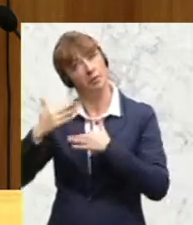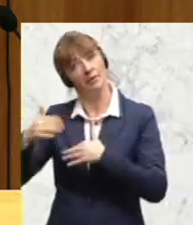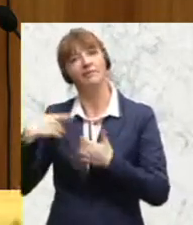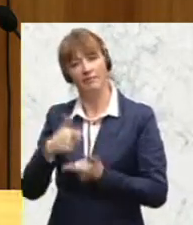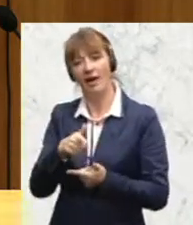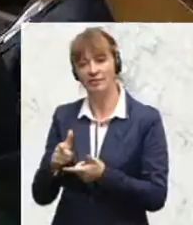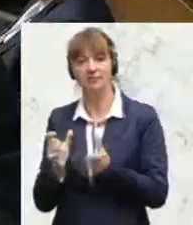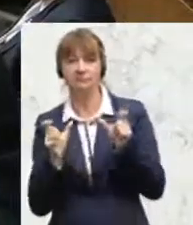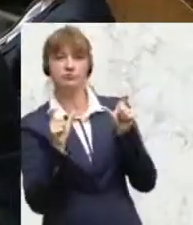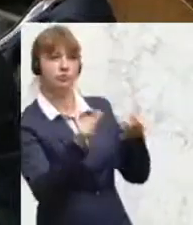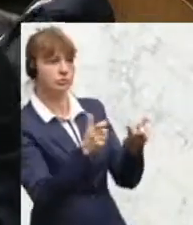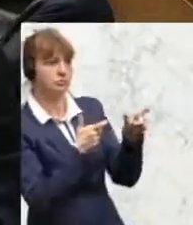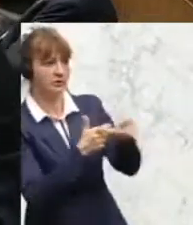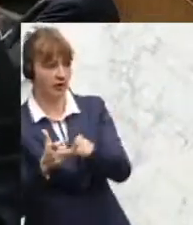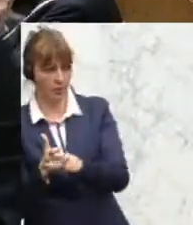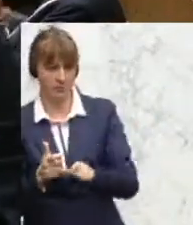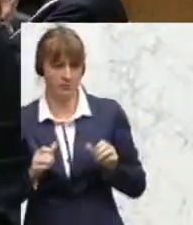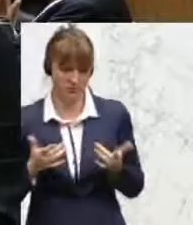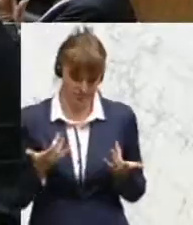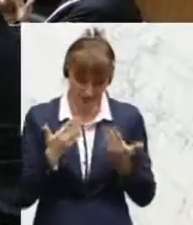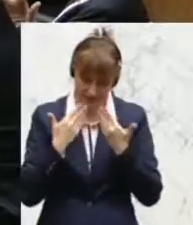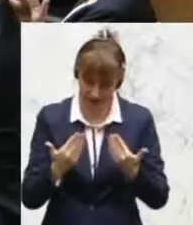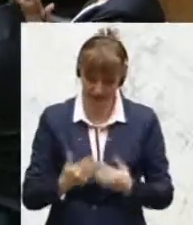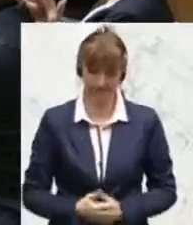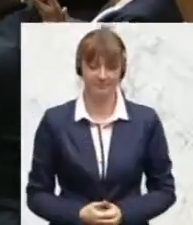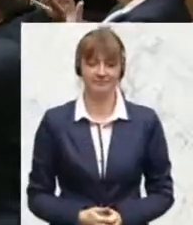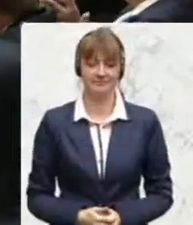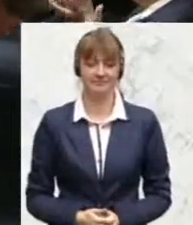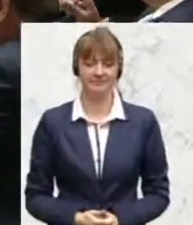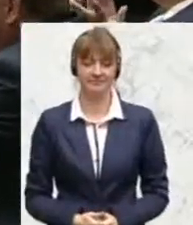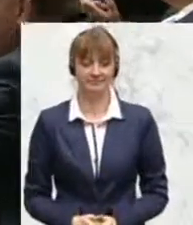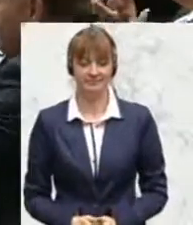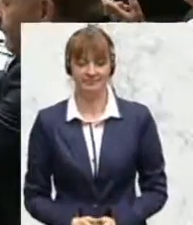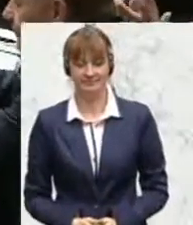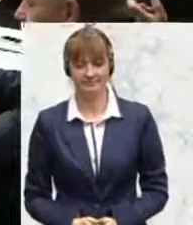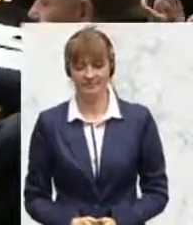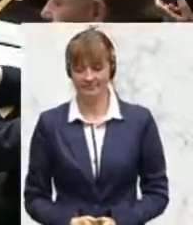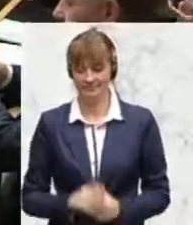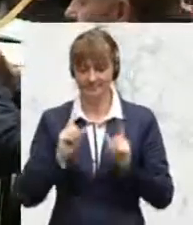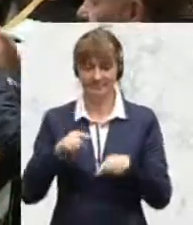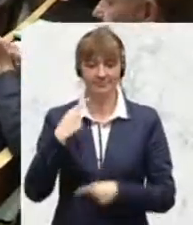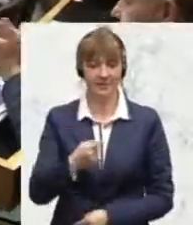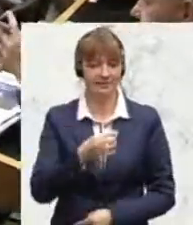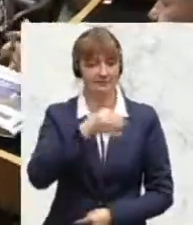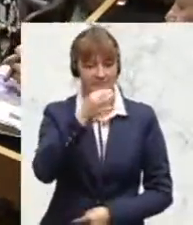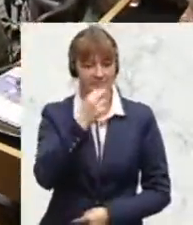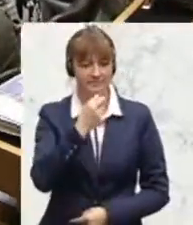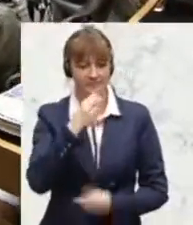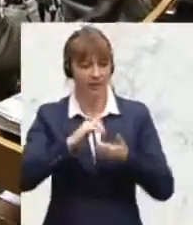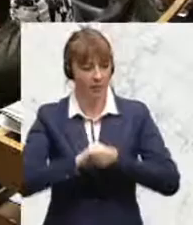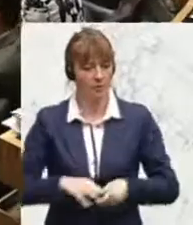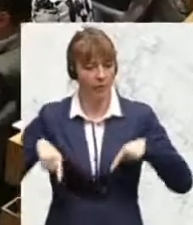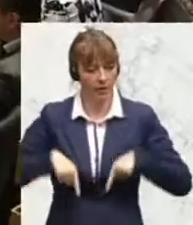Danke. Das war Michaela Steinacker und nicht wie von mir irrtümlich als Steinhauser bezeichnet. Die Justizsprecherin der